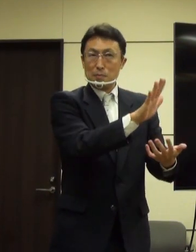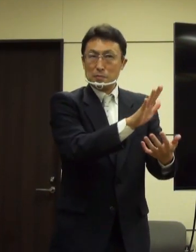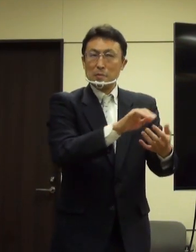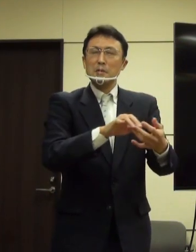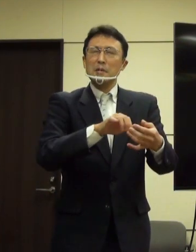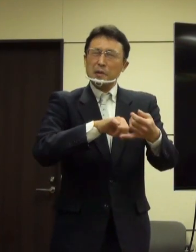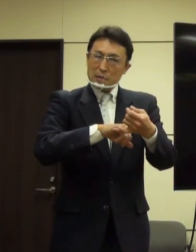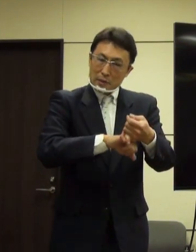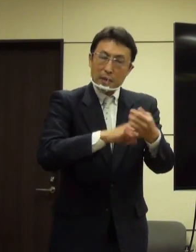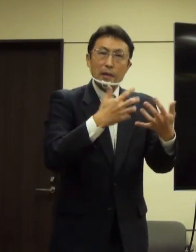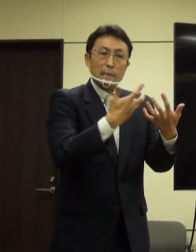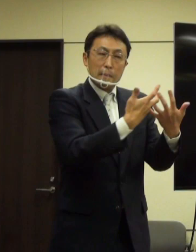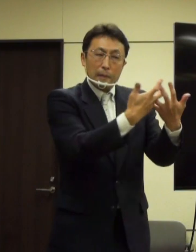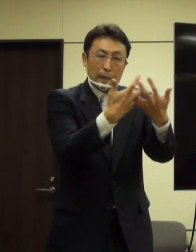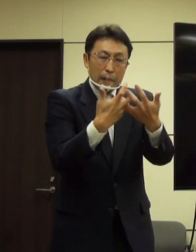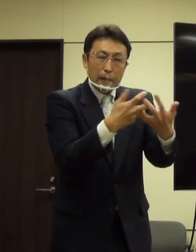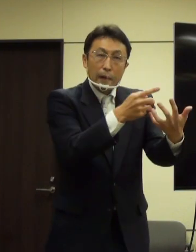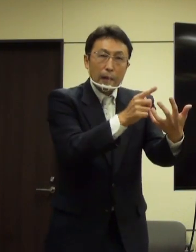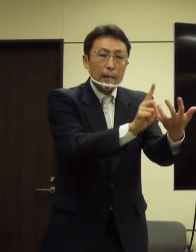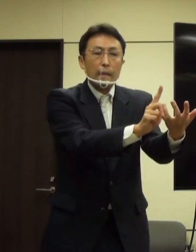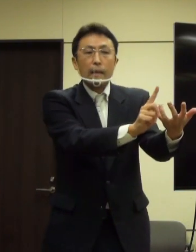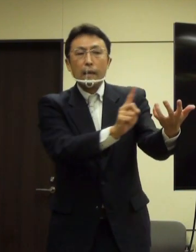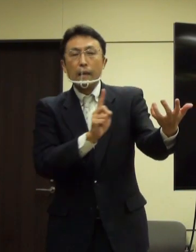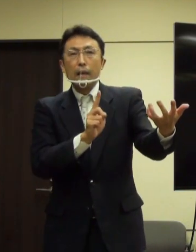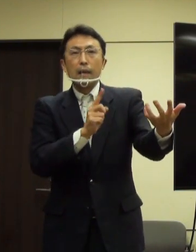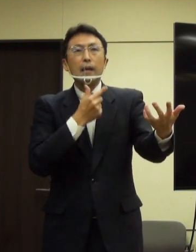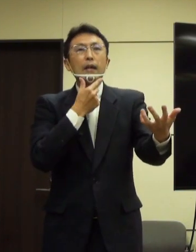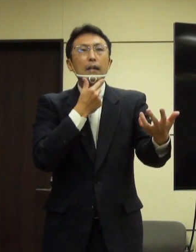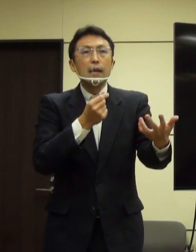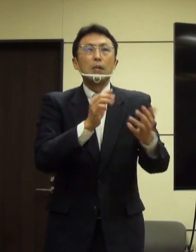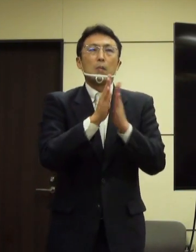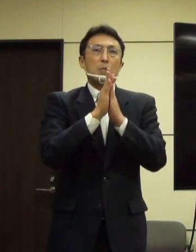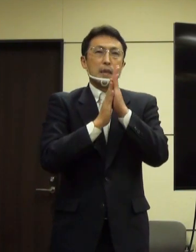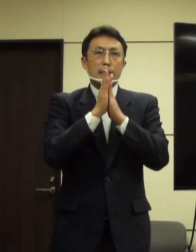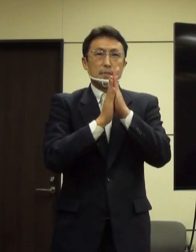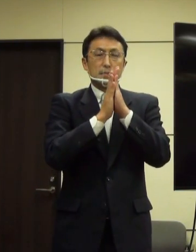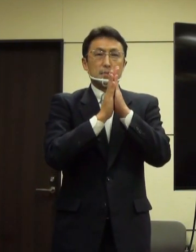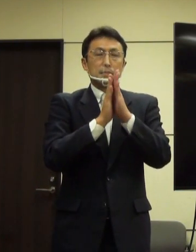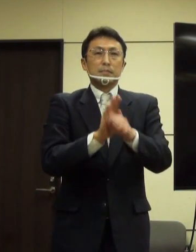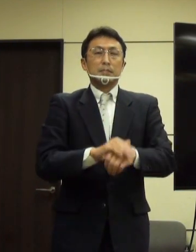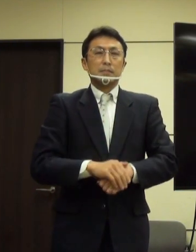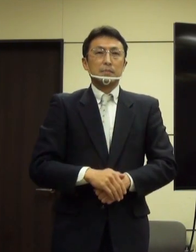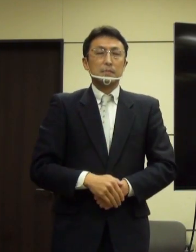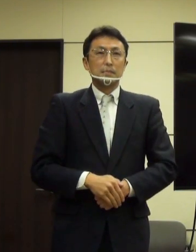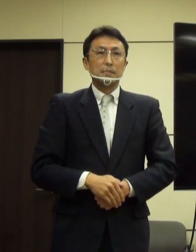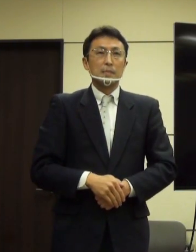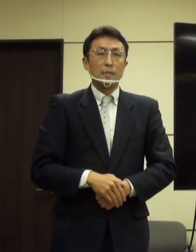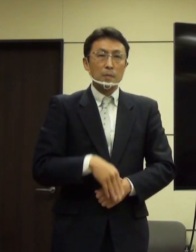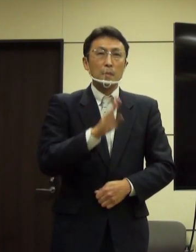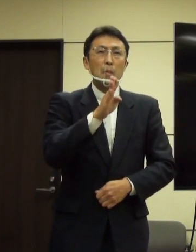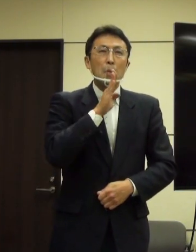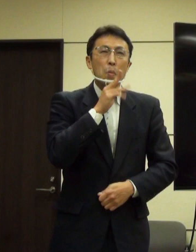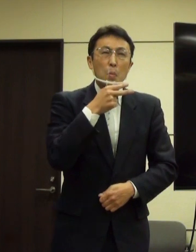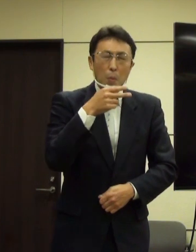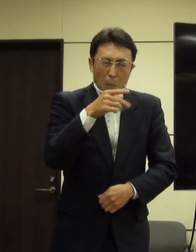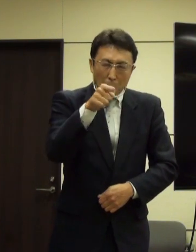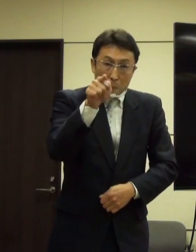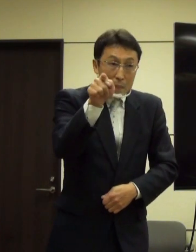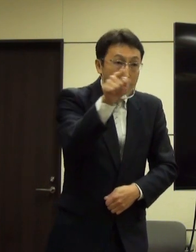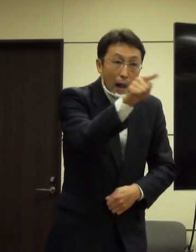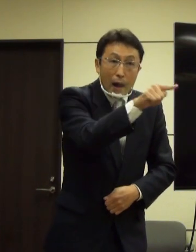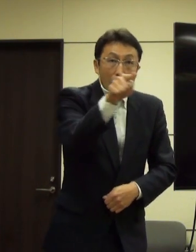いただきたいというふうに思いますでさらに hey本当にパの誰が感染しているかわからないので